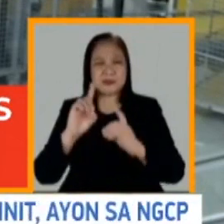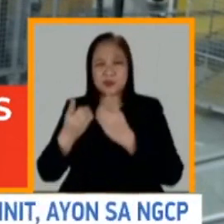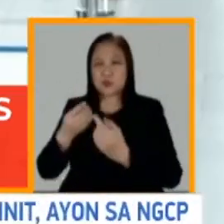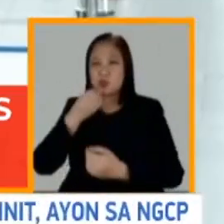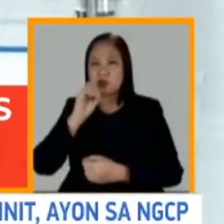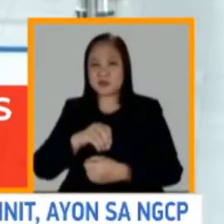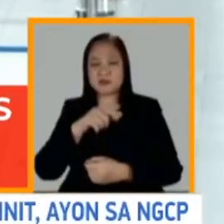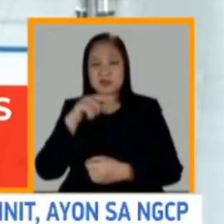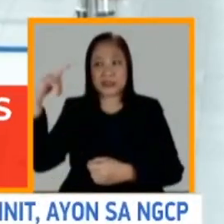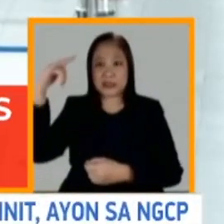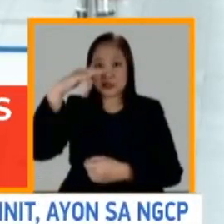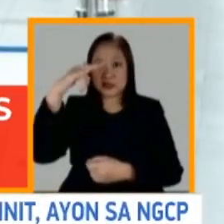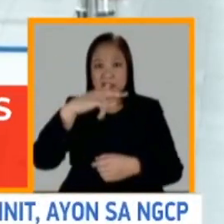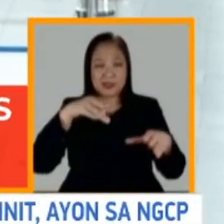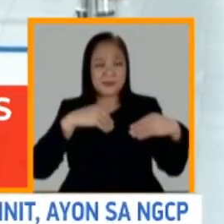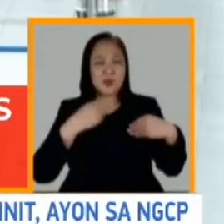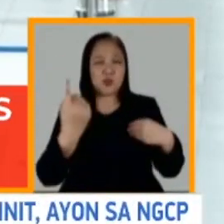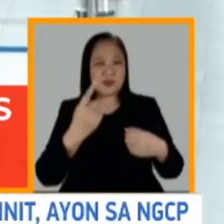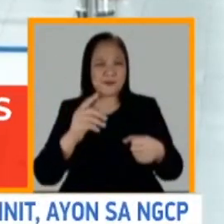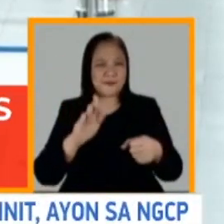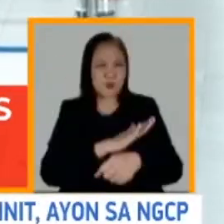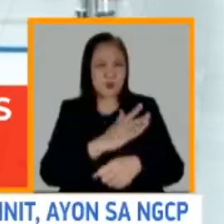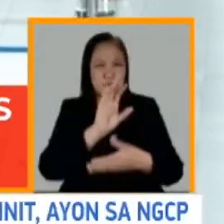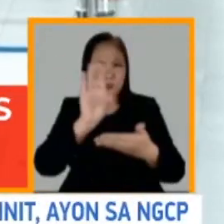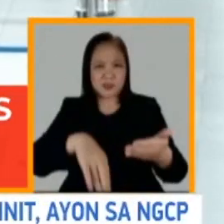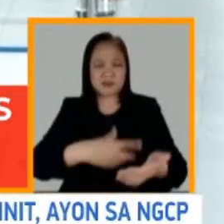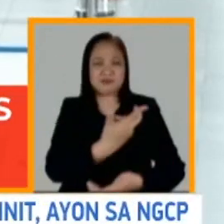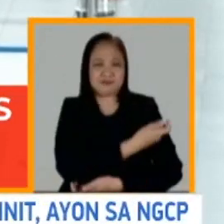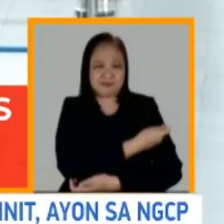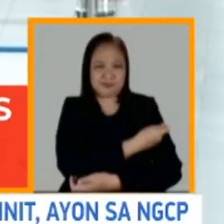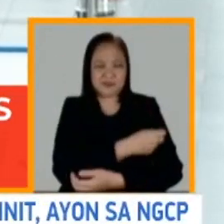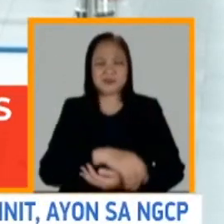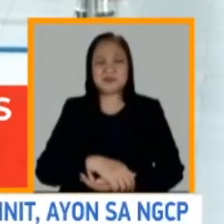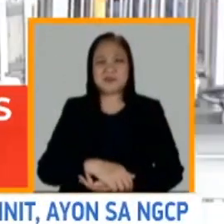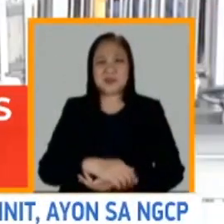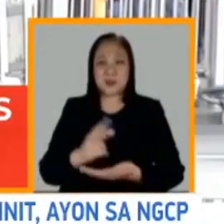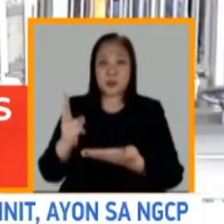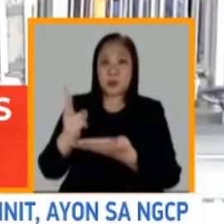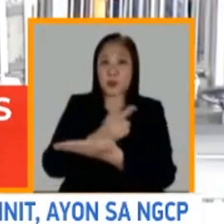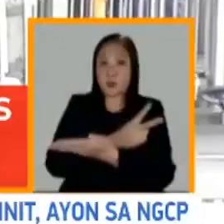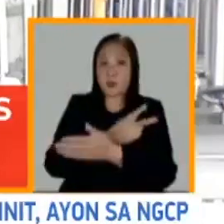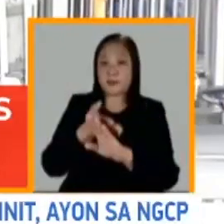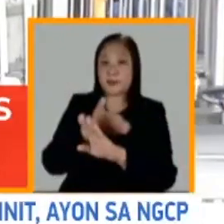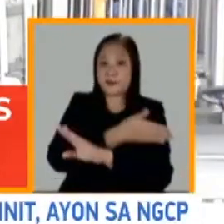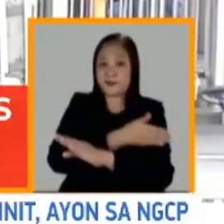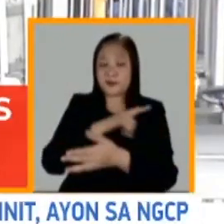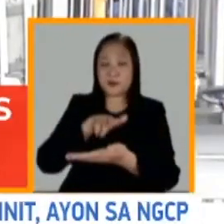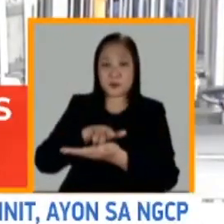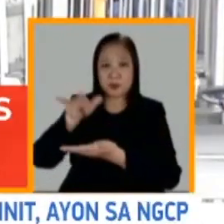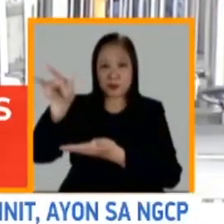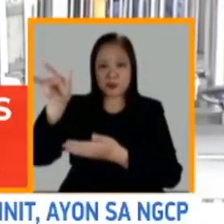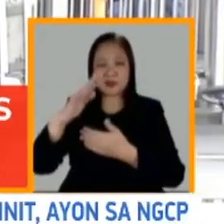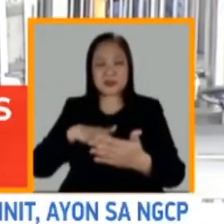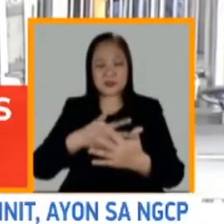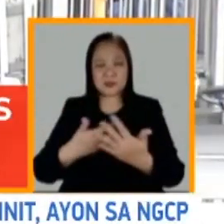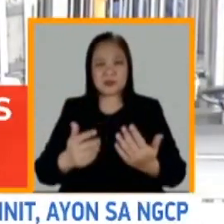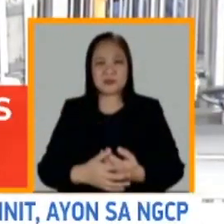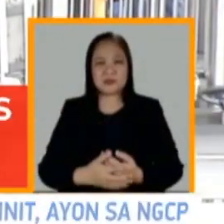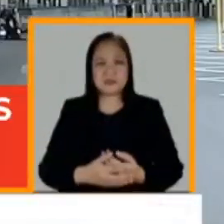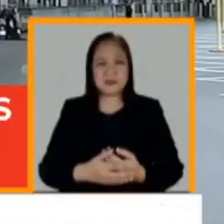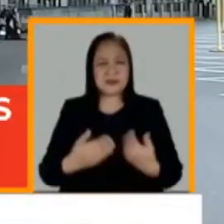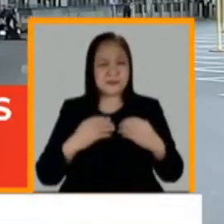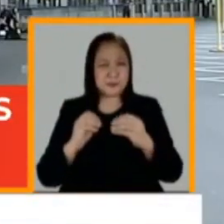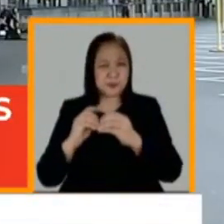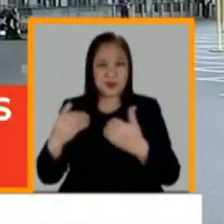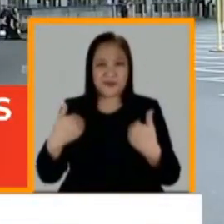mga fully vaccinated ng hindi bababa sa 2 linggo bagong biyahe. May mga exemption naman daw gaya ng mga may medical condition kaya hindi